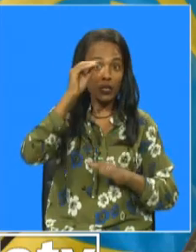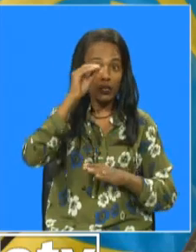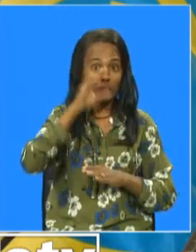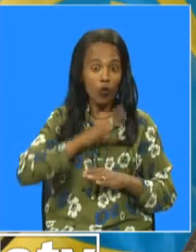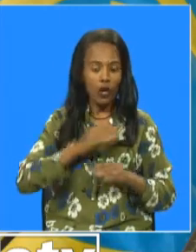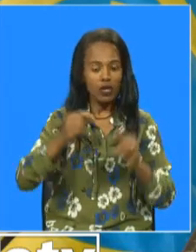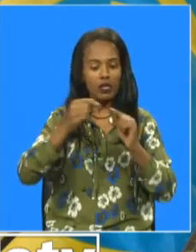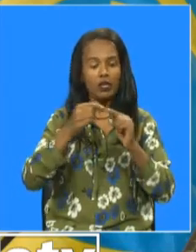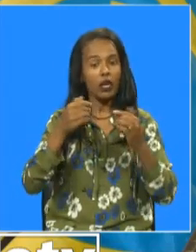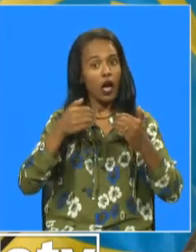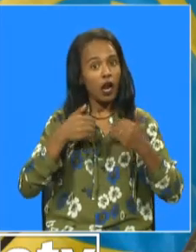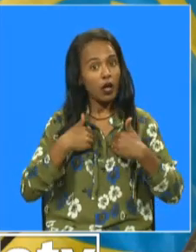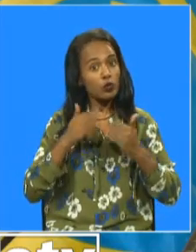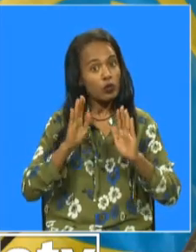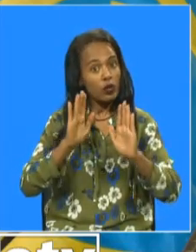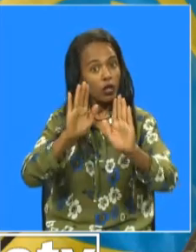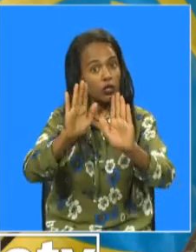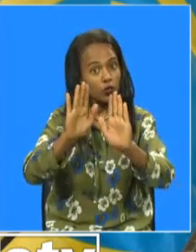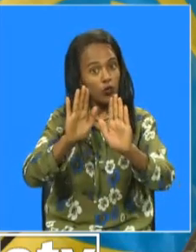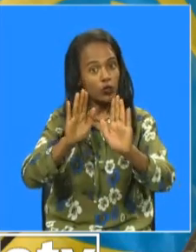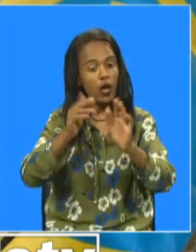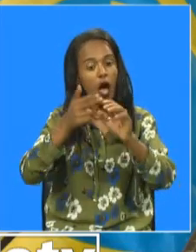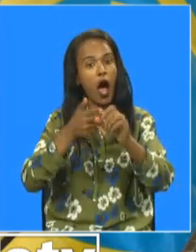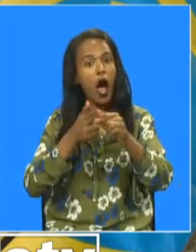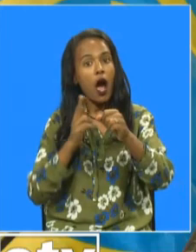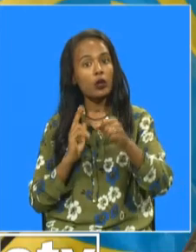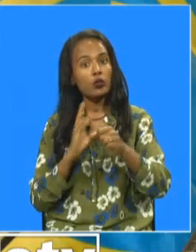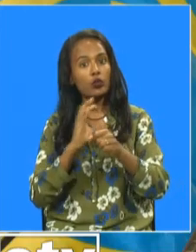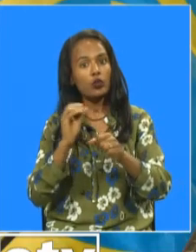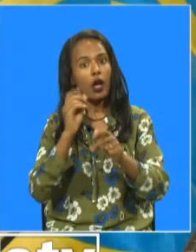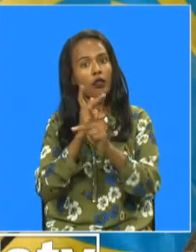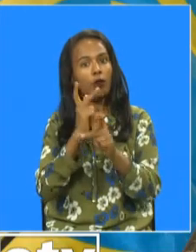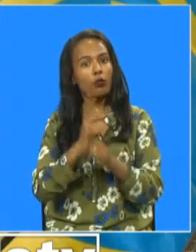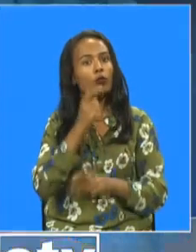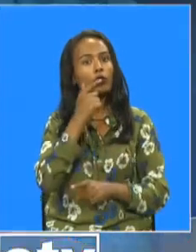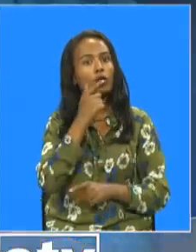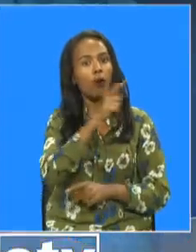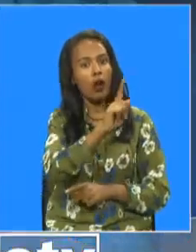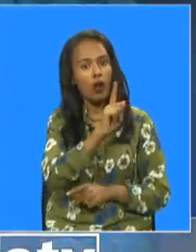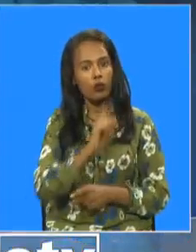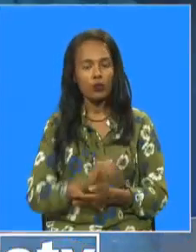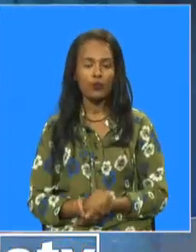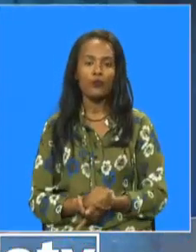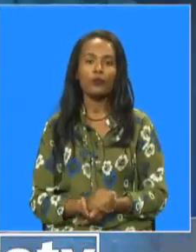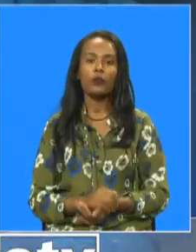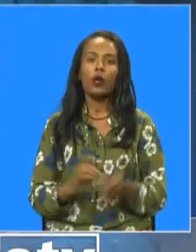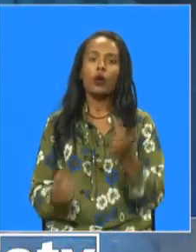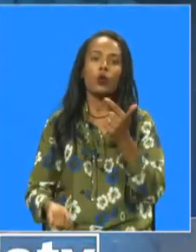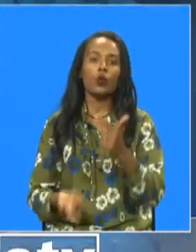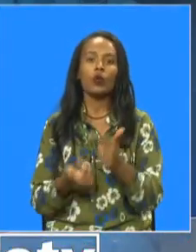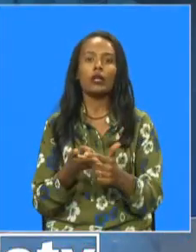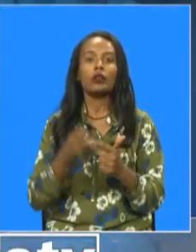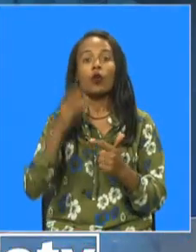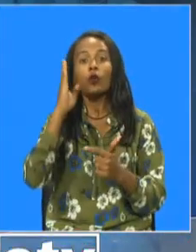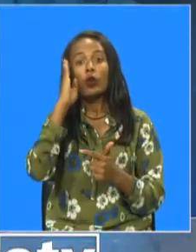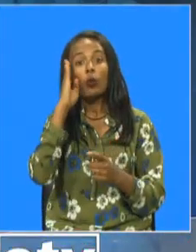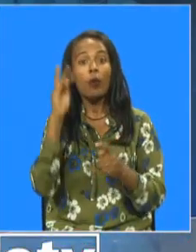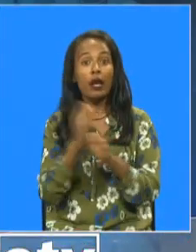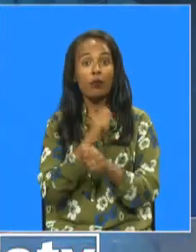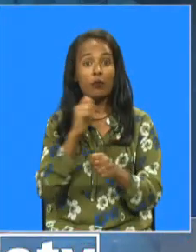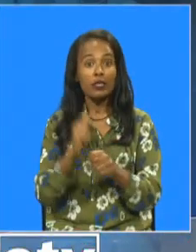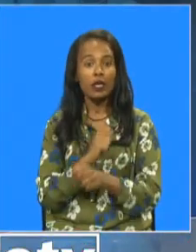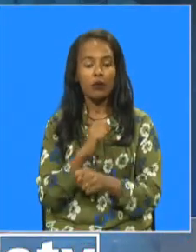ጋራ ንክኪ አላችሁ፣ ራሳችሁን አግሉና ጠብቁ ይባላሉ። ሁለተኛው የሞባይል